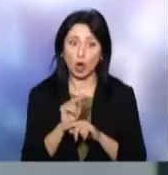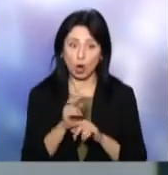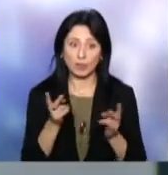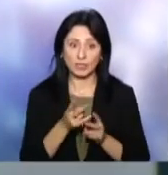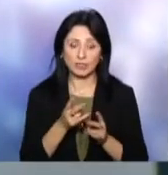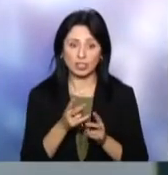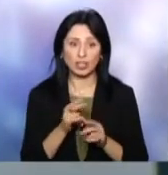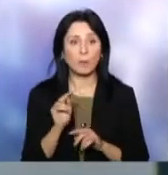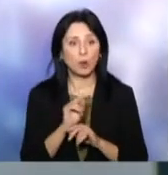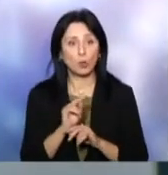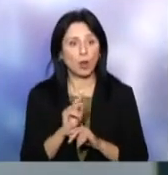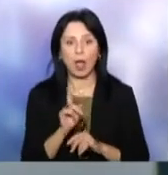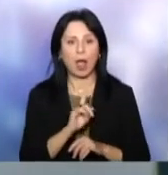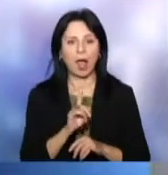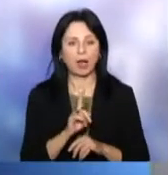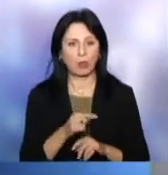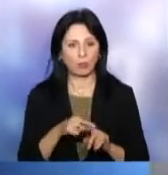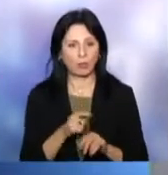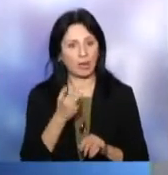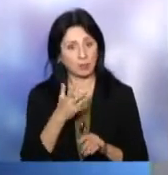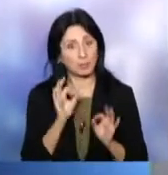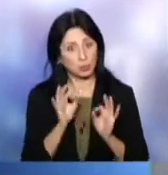საჭიროა და მკურნალობა არაო მითხრეს და რამდენად